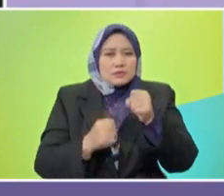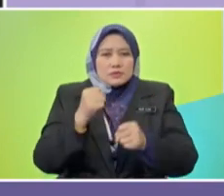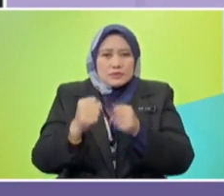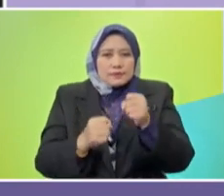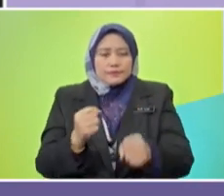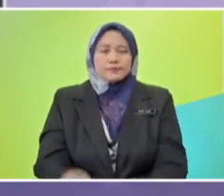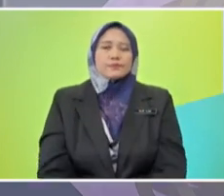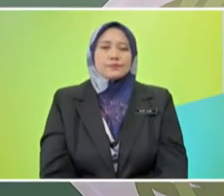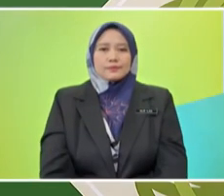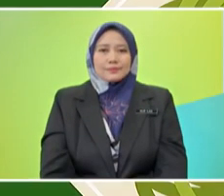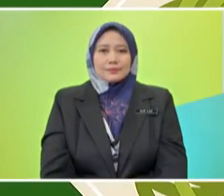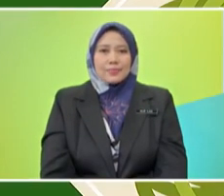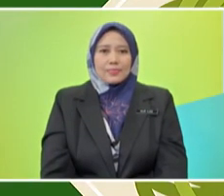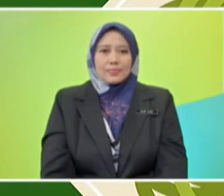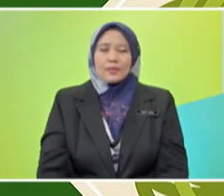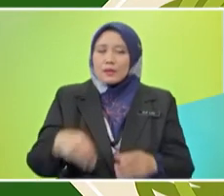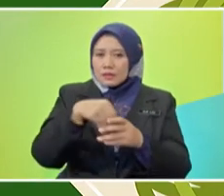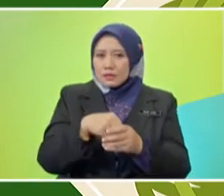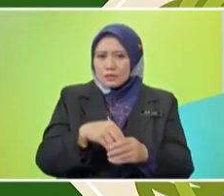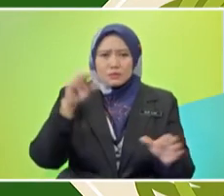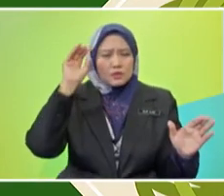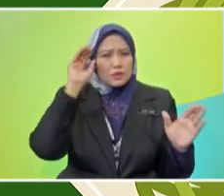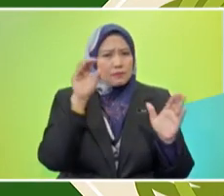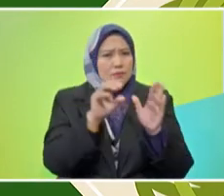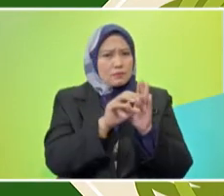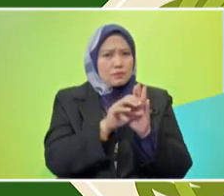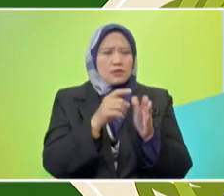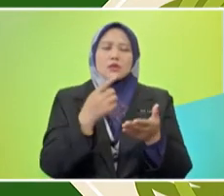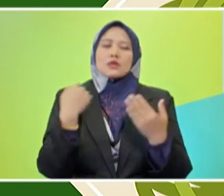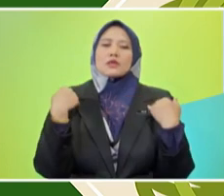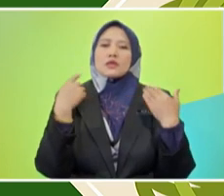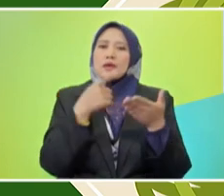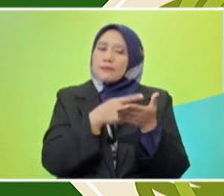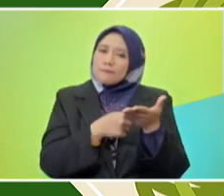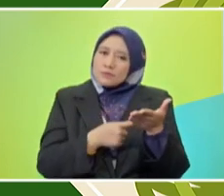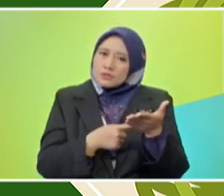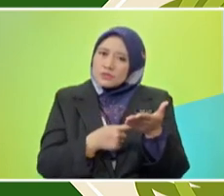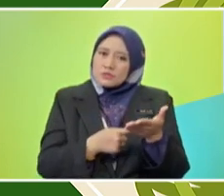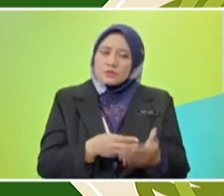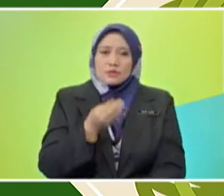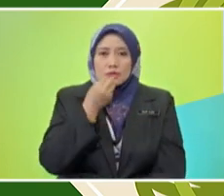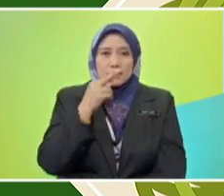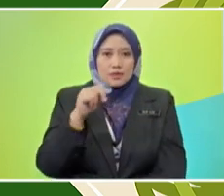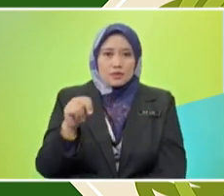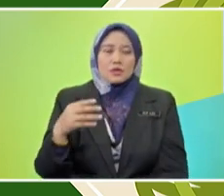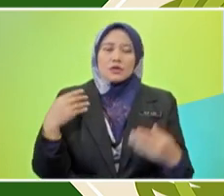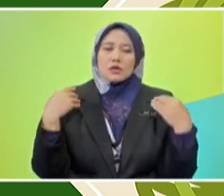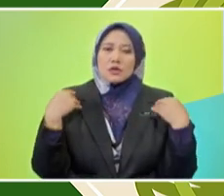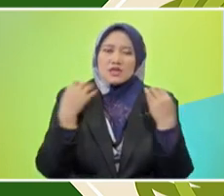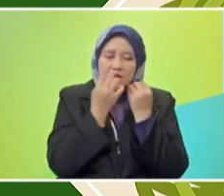Apa yang Amni nampak dalam gambar? Cuba Amni lihat dalam gambar tu ada apa tu Amni? Jagung. Ya. Okay. Nasi.